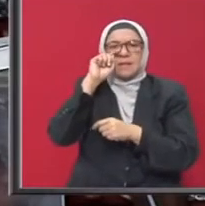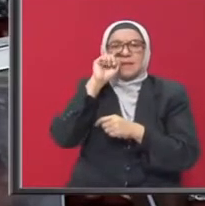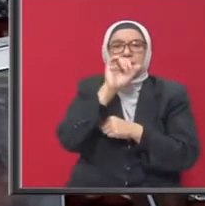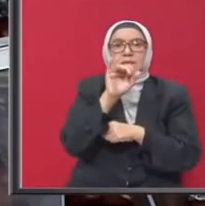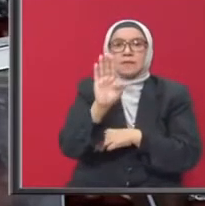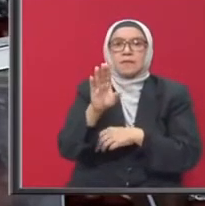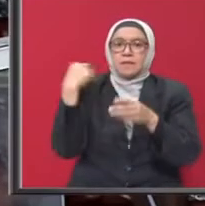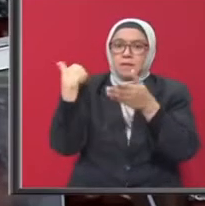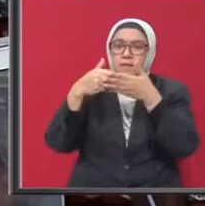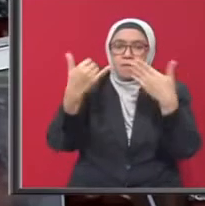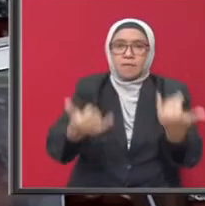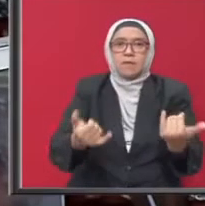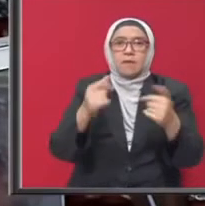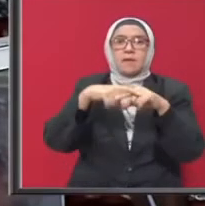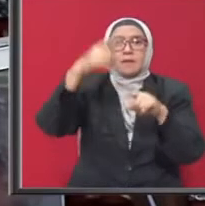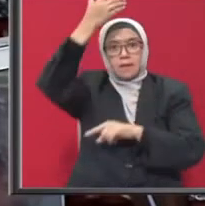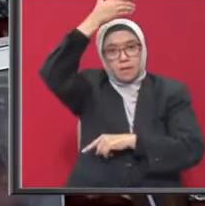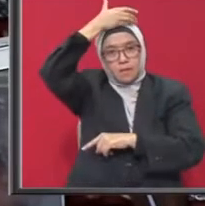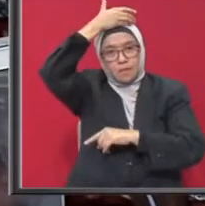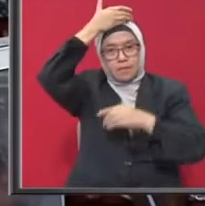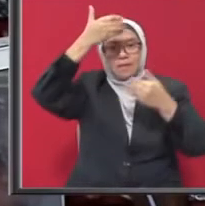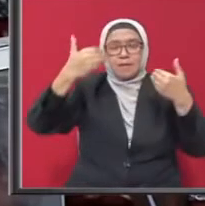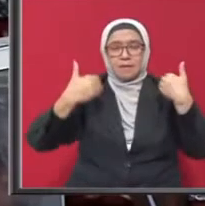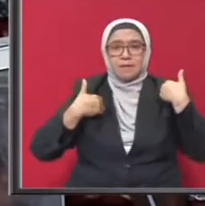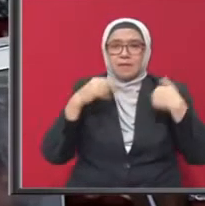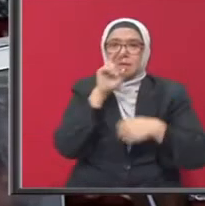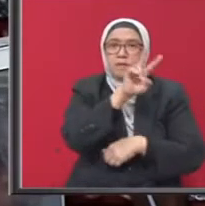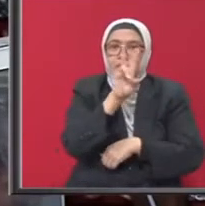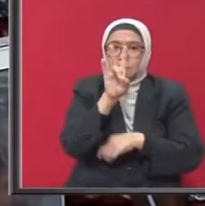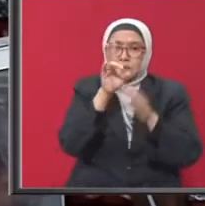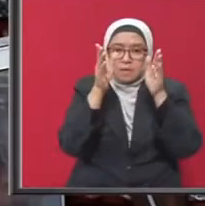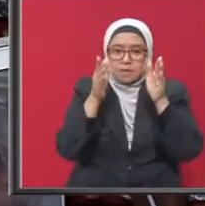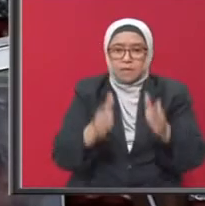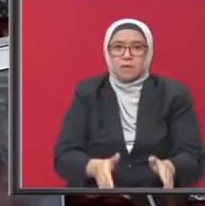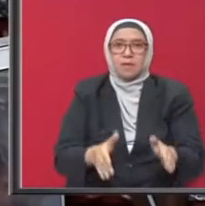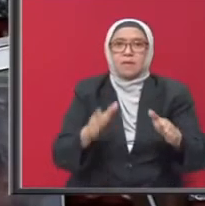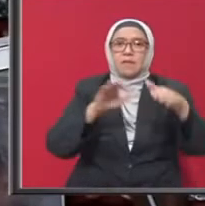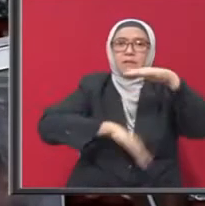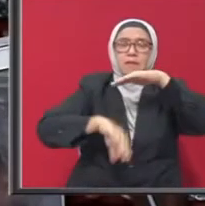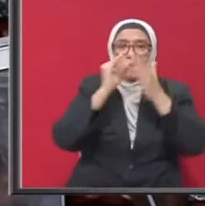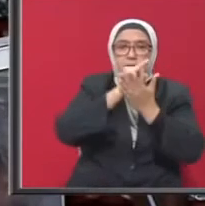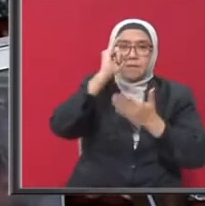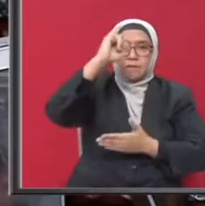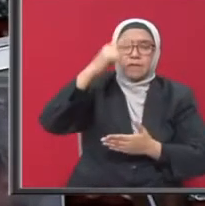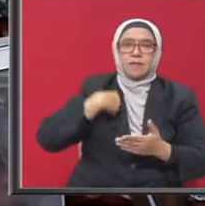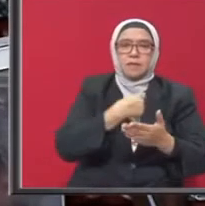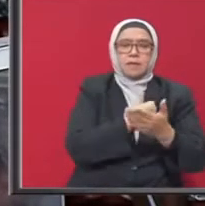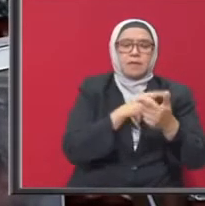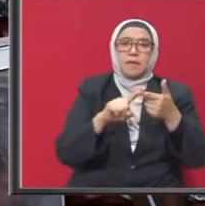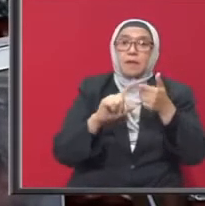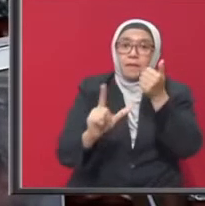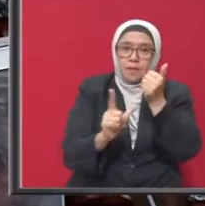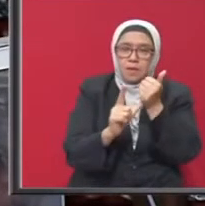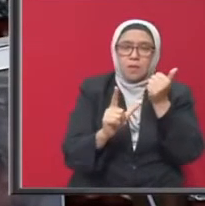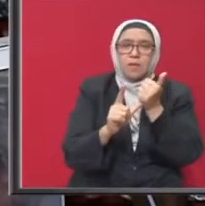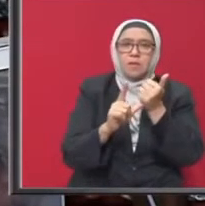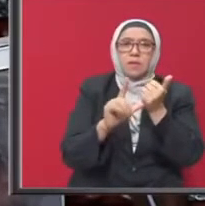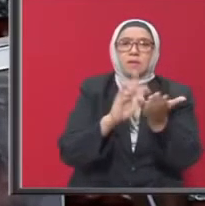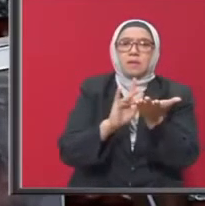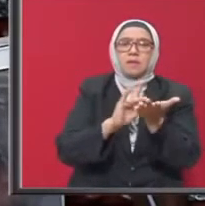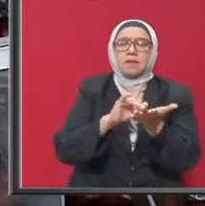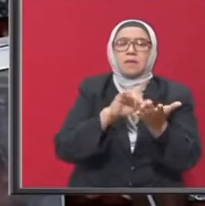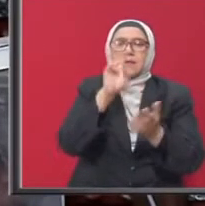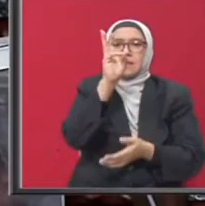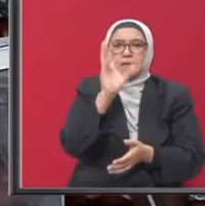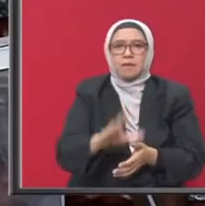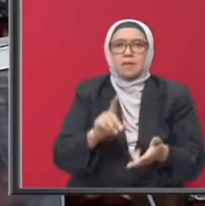jururawat kita ada 27 buah A27 orang diisi kita penolong pegawai perubatan kita enam orang juru